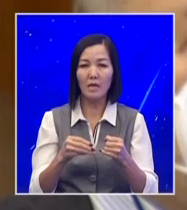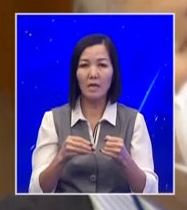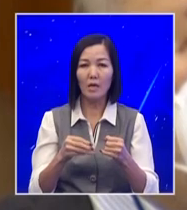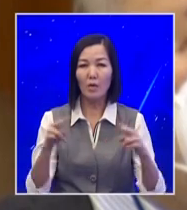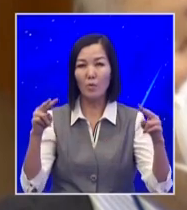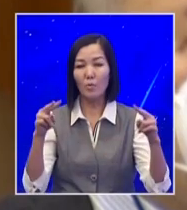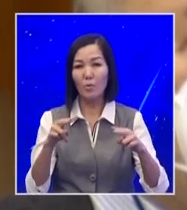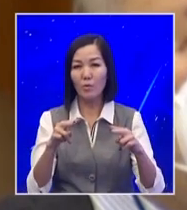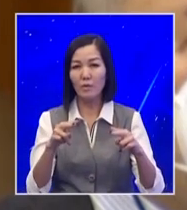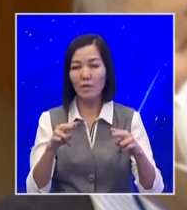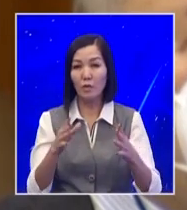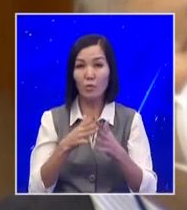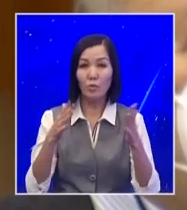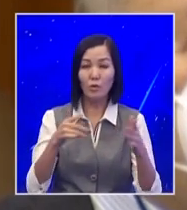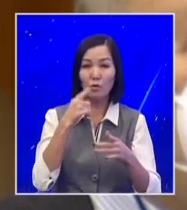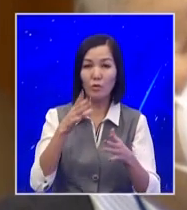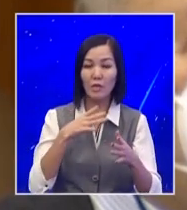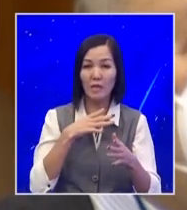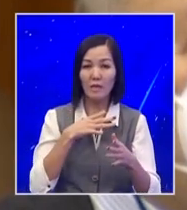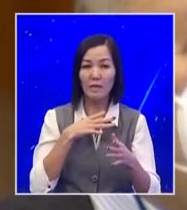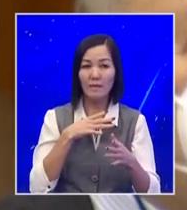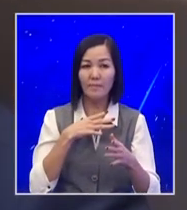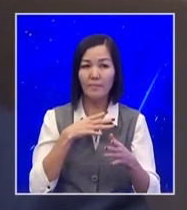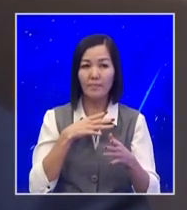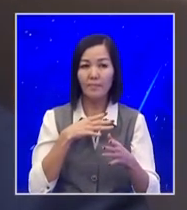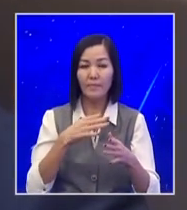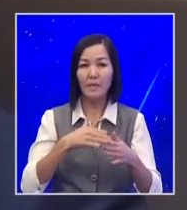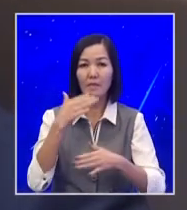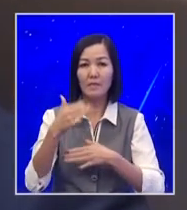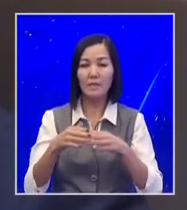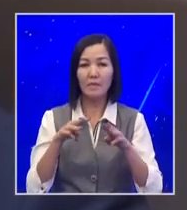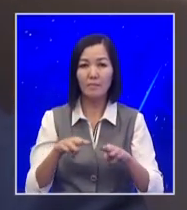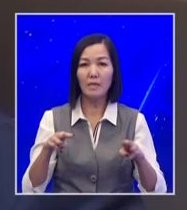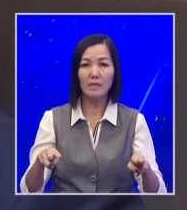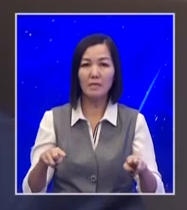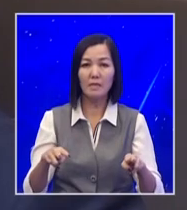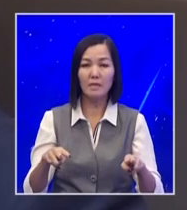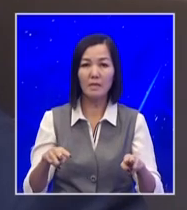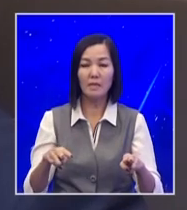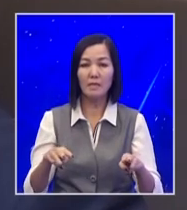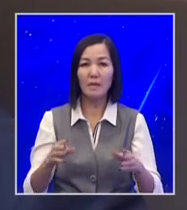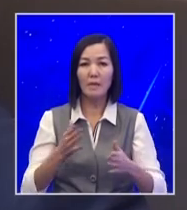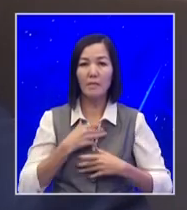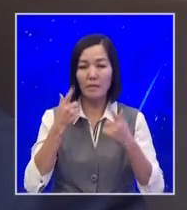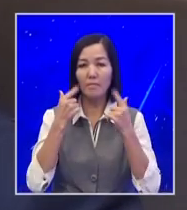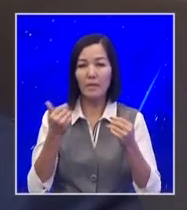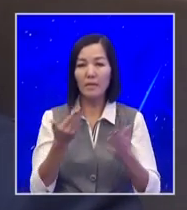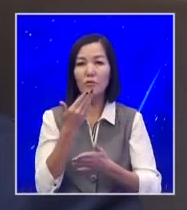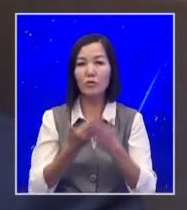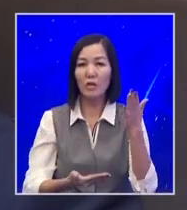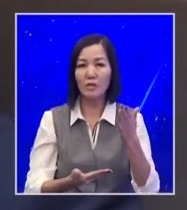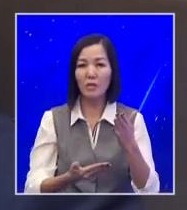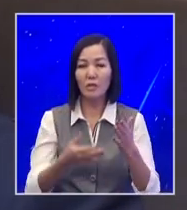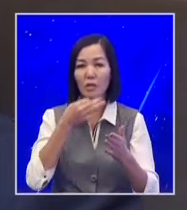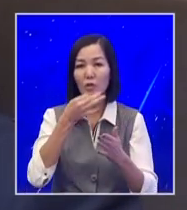үлкен сөздер айтып отыр. Иә, сыртқы істер министрлігінің отасында жіберді. Менің білейін дегенім, бірінші сол нотаға